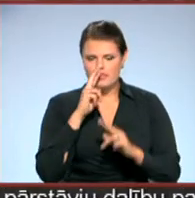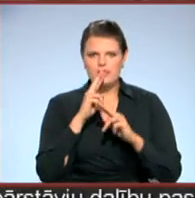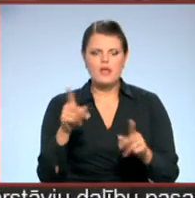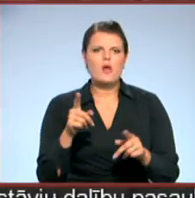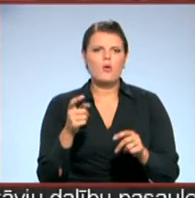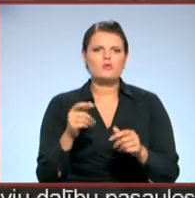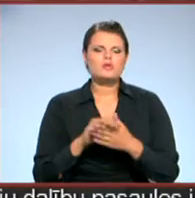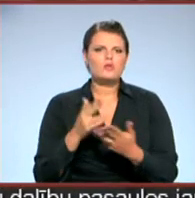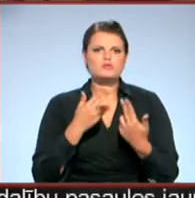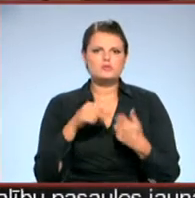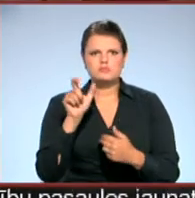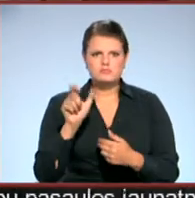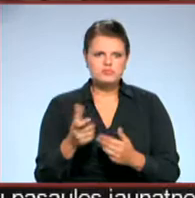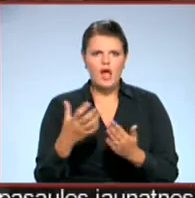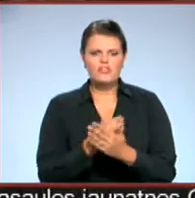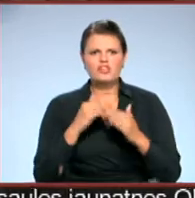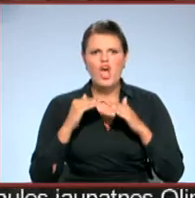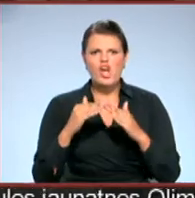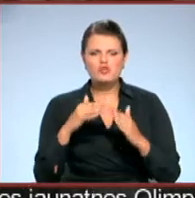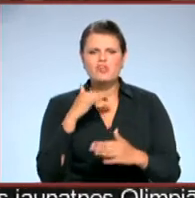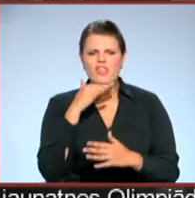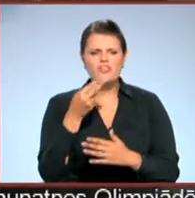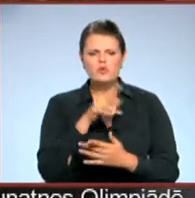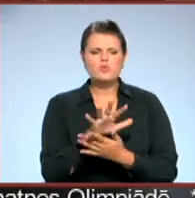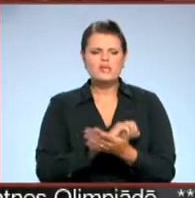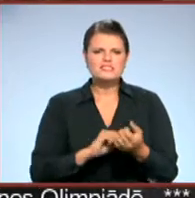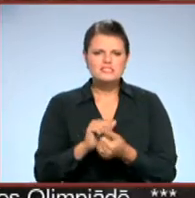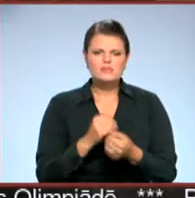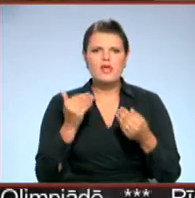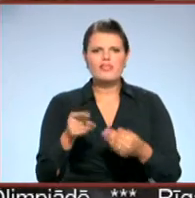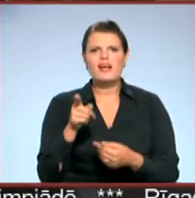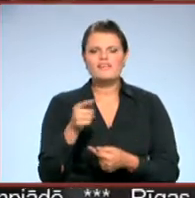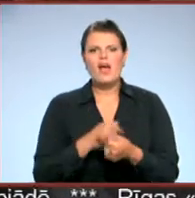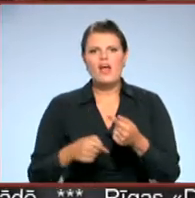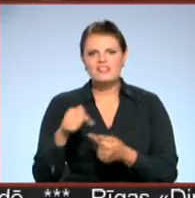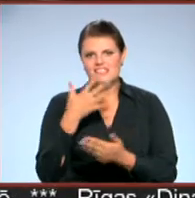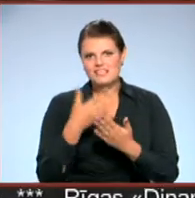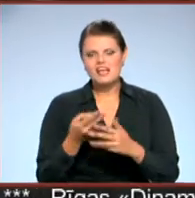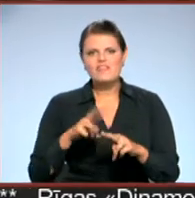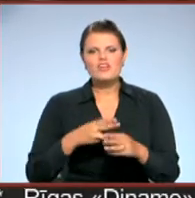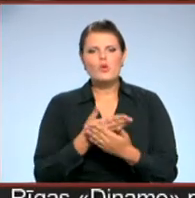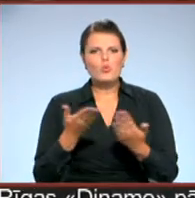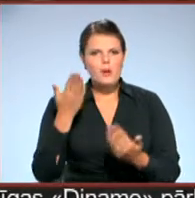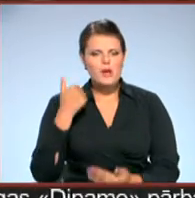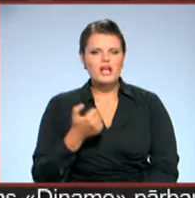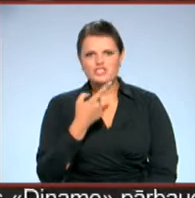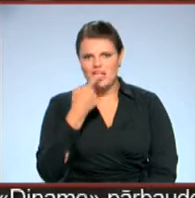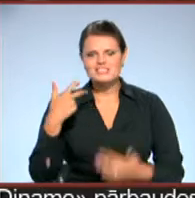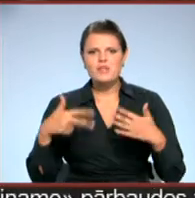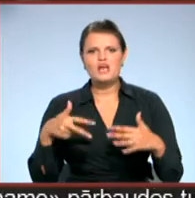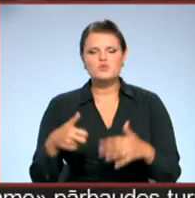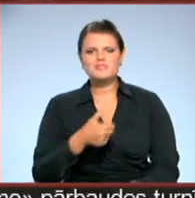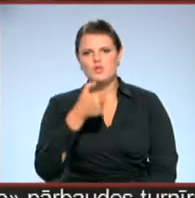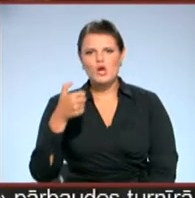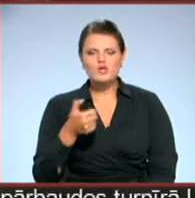Daci Nastaviča atrada garažā, pilnīgi netīru un sabojātu. No tā atgriezīsies savā vietā, kuru pagājušā gadsimta 80.